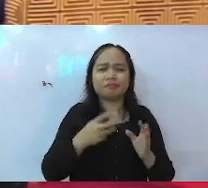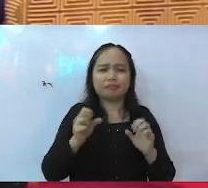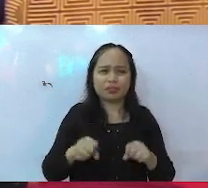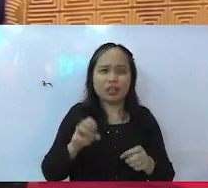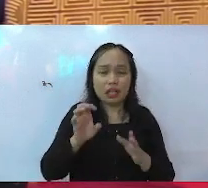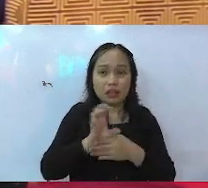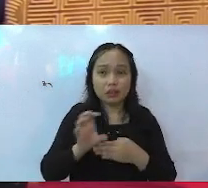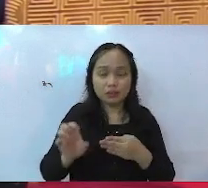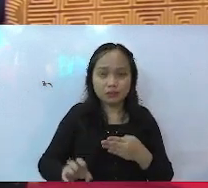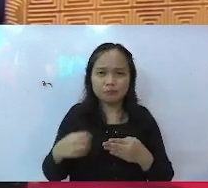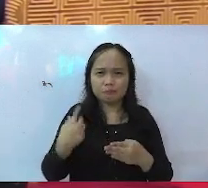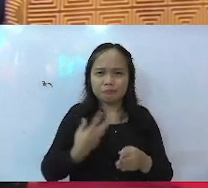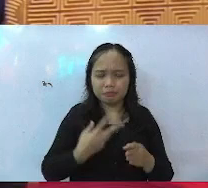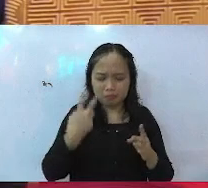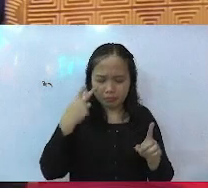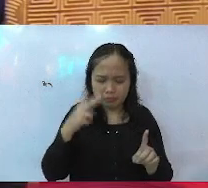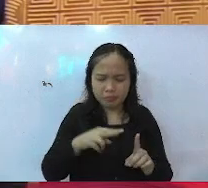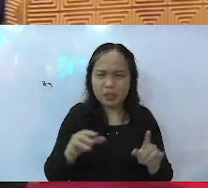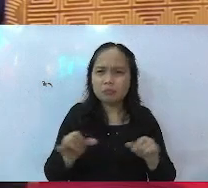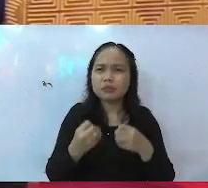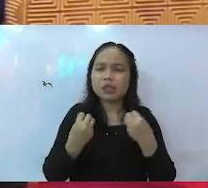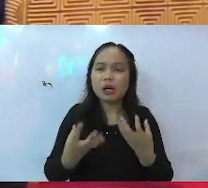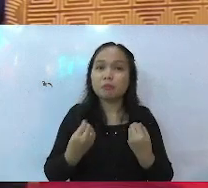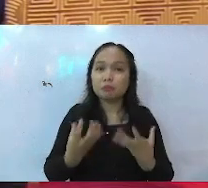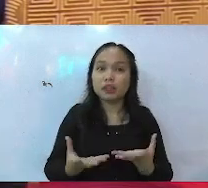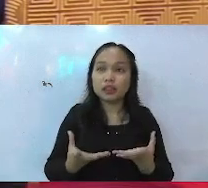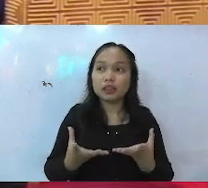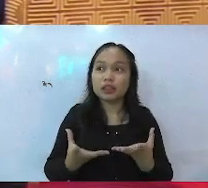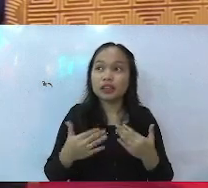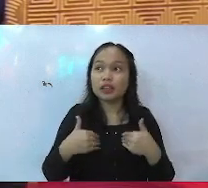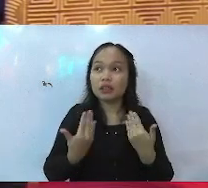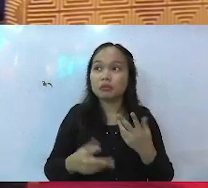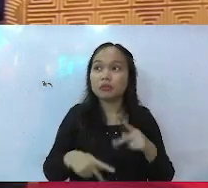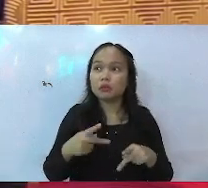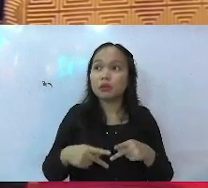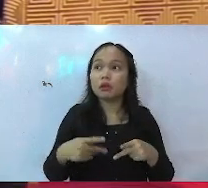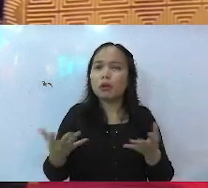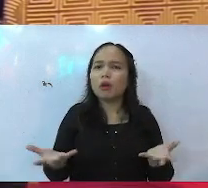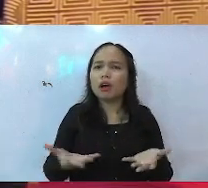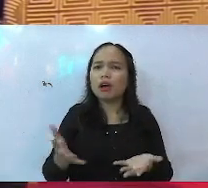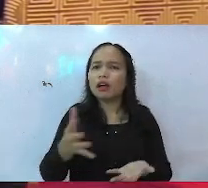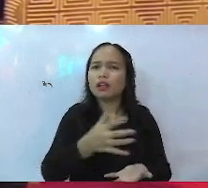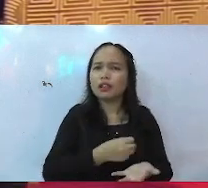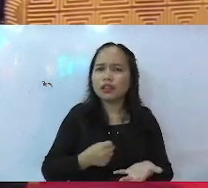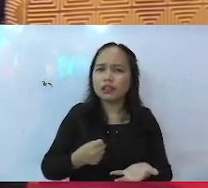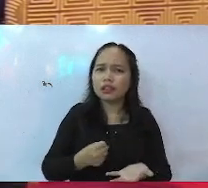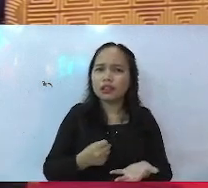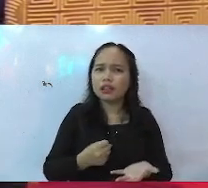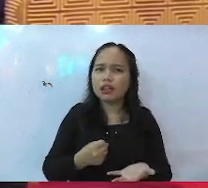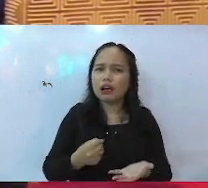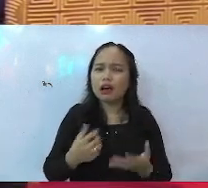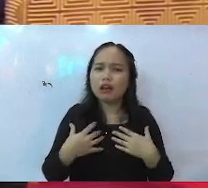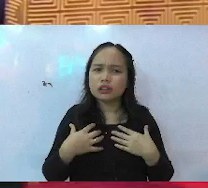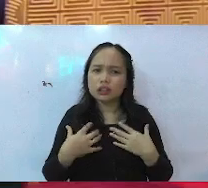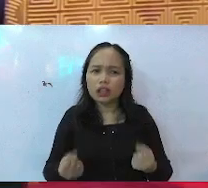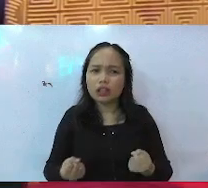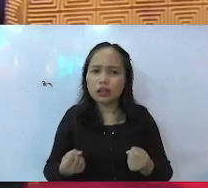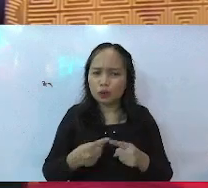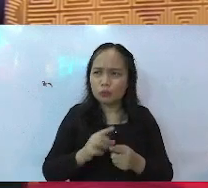yung kataga ng maraming kabataan na Saan sila kukuha ng lakas ng loob na mag-stand up